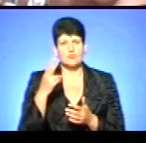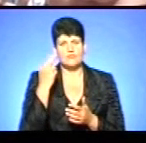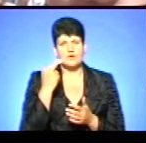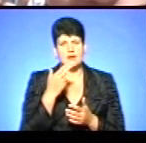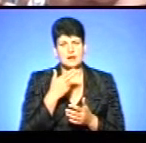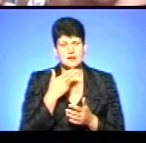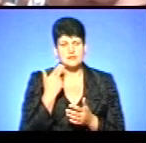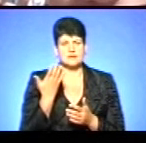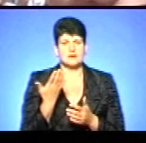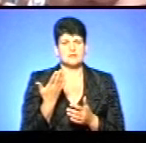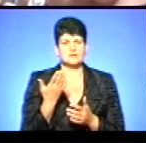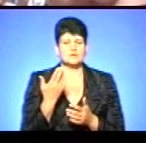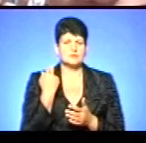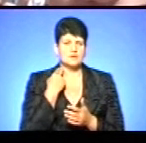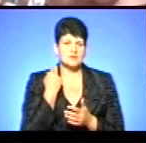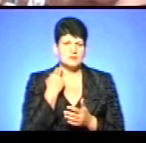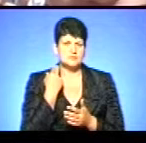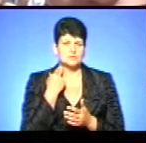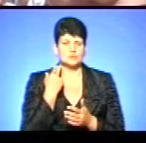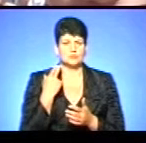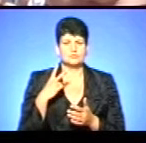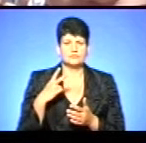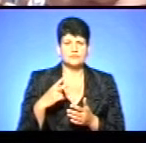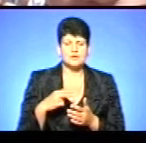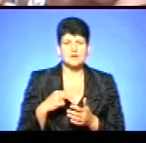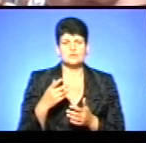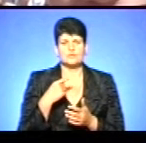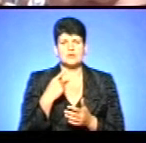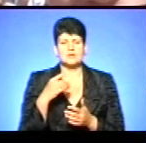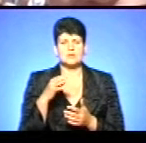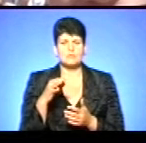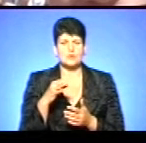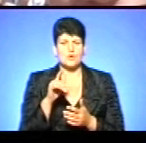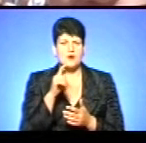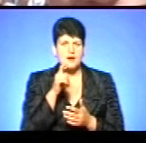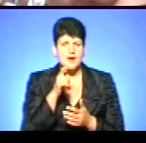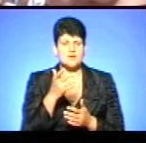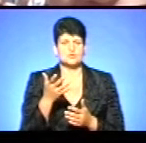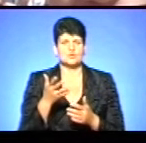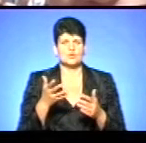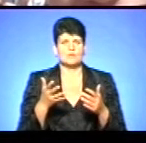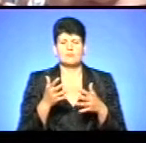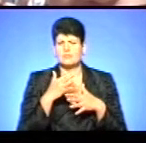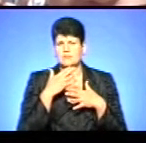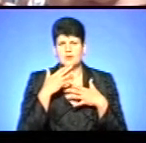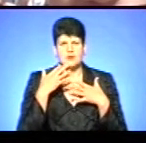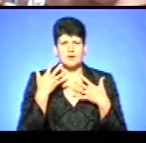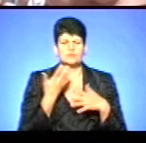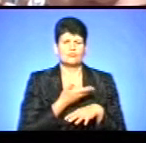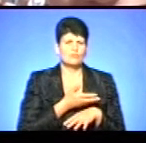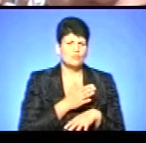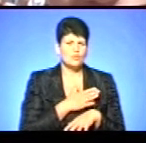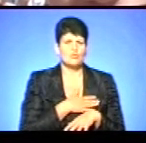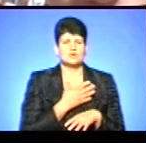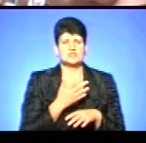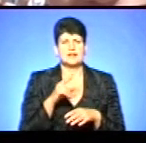про Велику Британію. Говоримо сьогодні вже про Грецію, про Казахстан. Надзвичайно велику кількість в Україні, в Польщі,